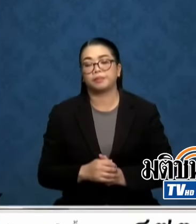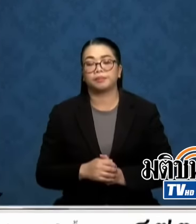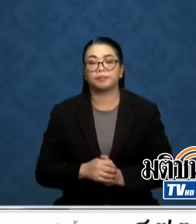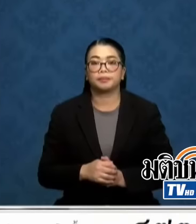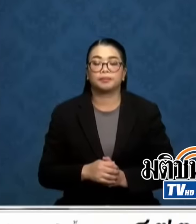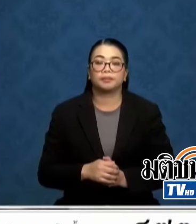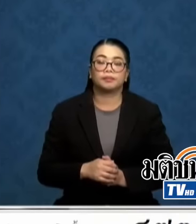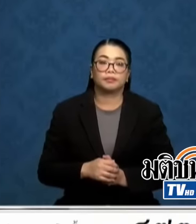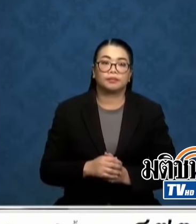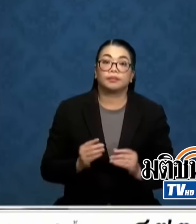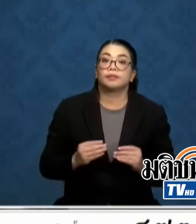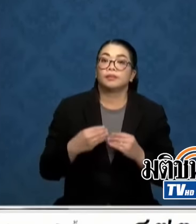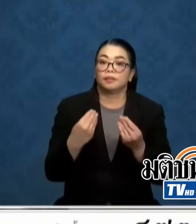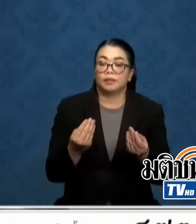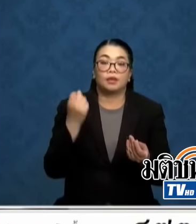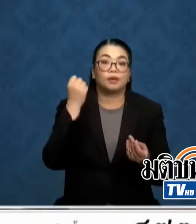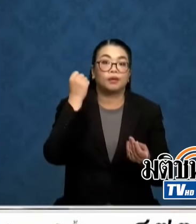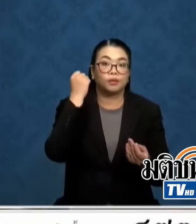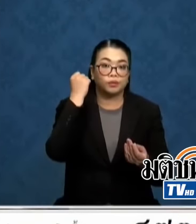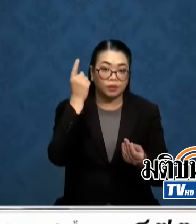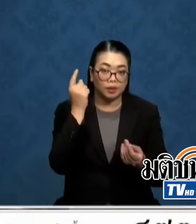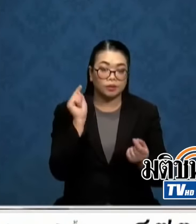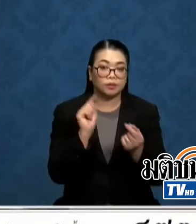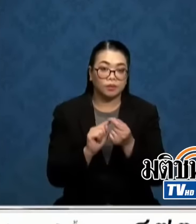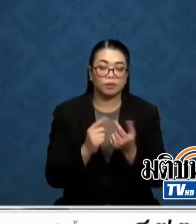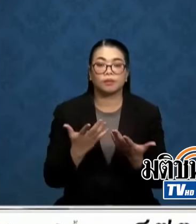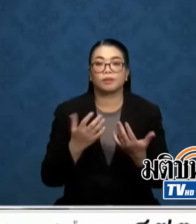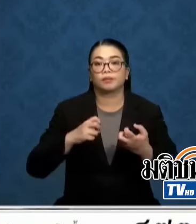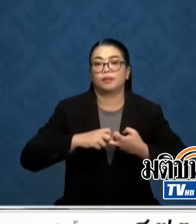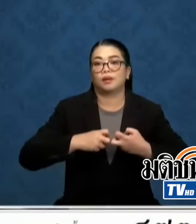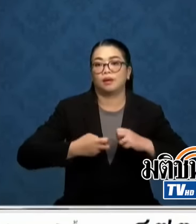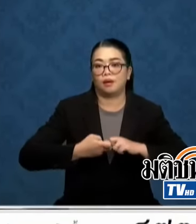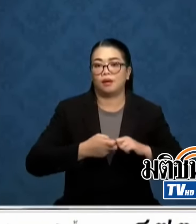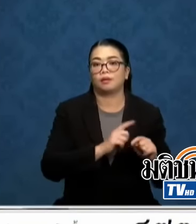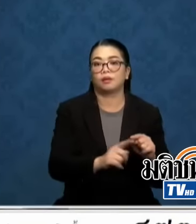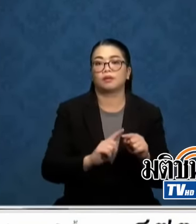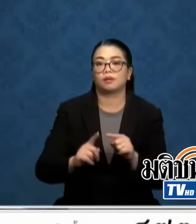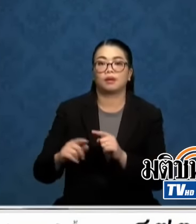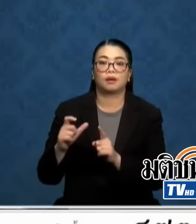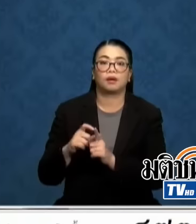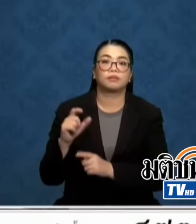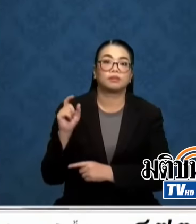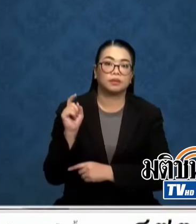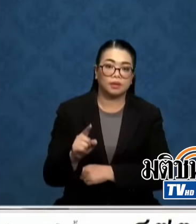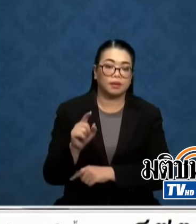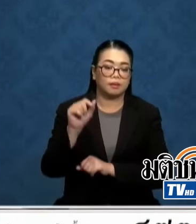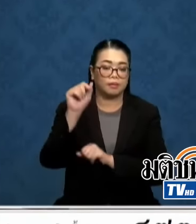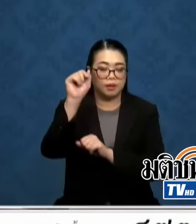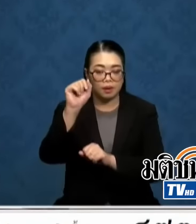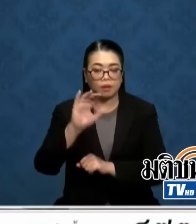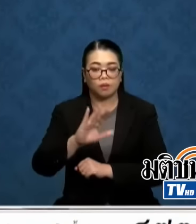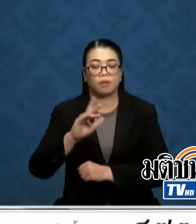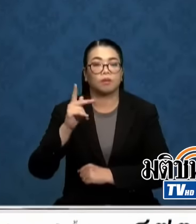ครับเพื่อทำความเข้าใจถึงสภาพปัญหาของบรรดาคำสั่งประกาศของ